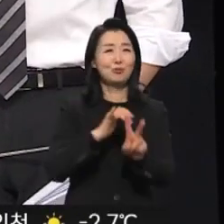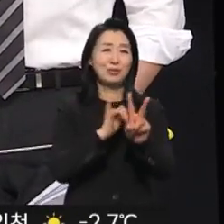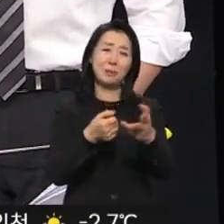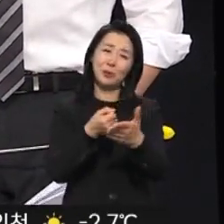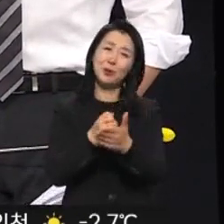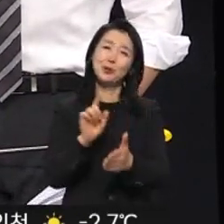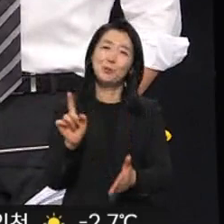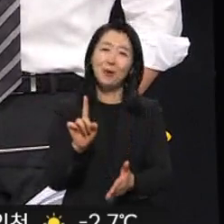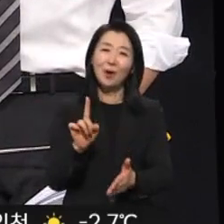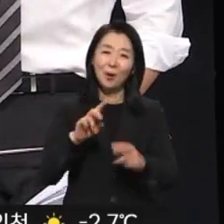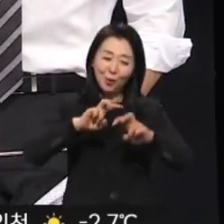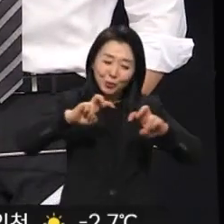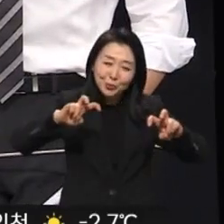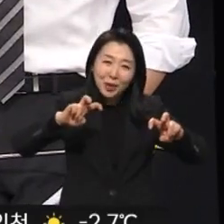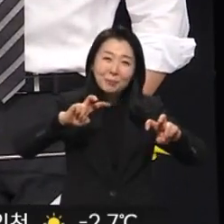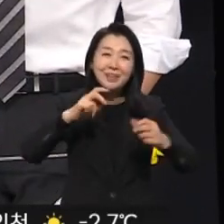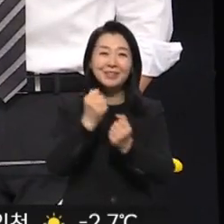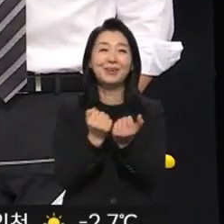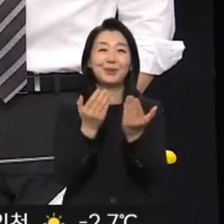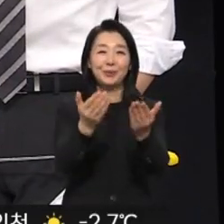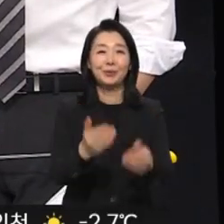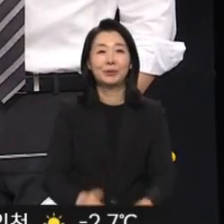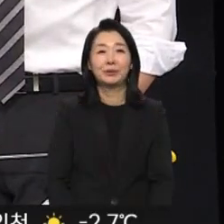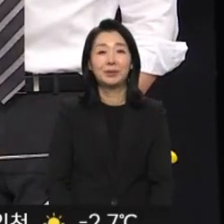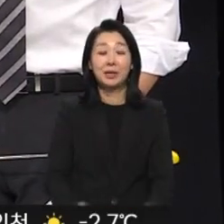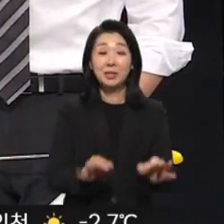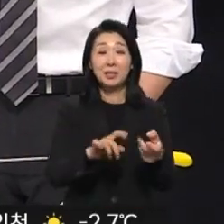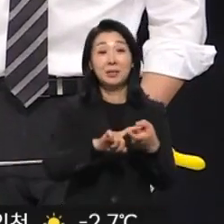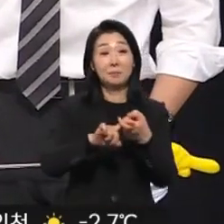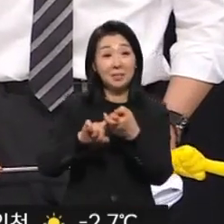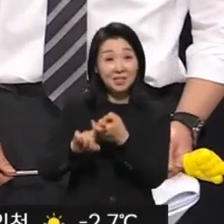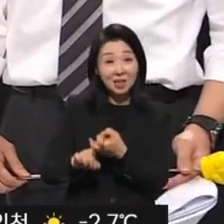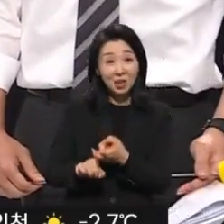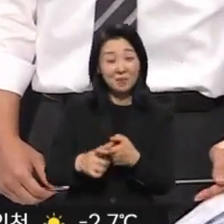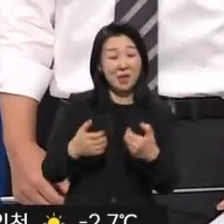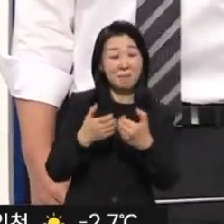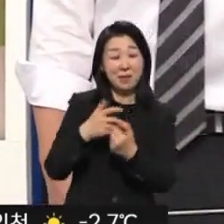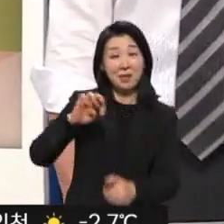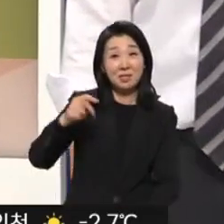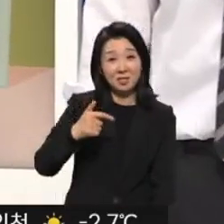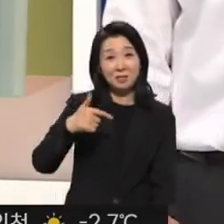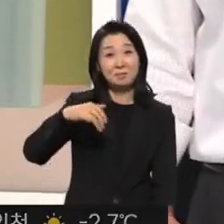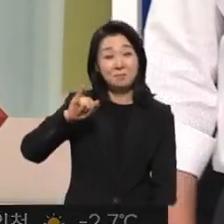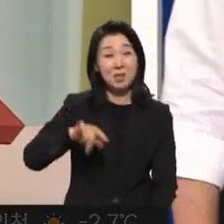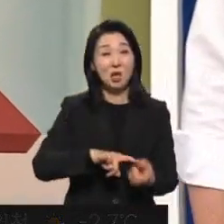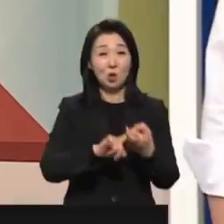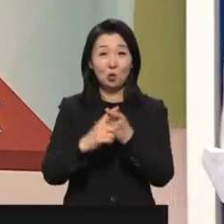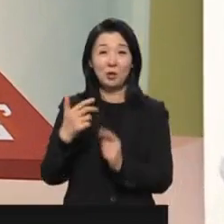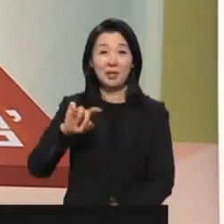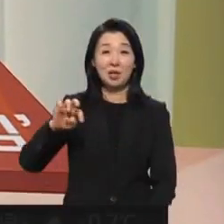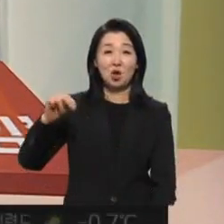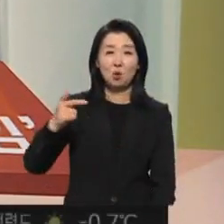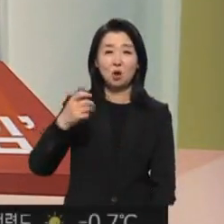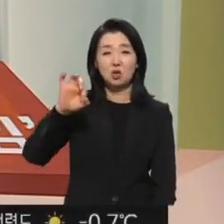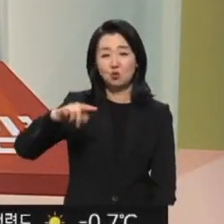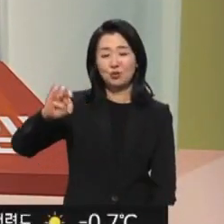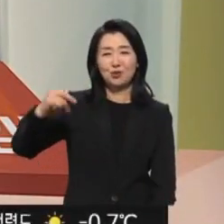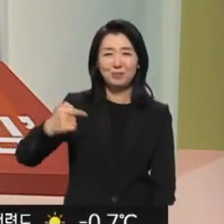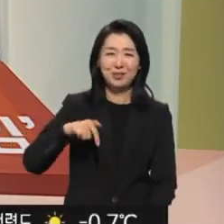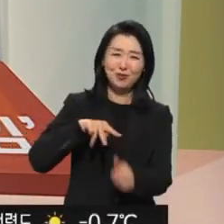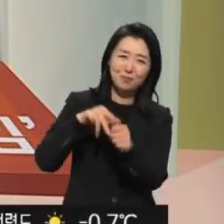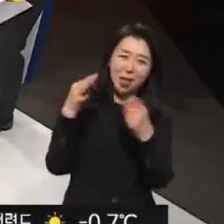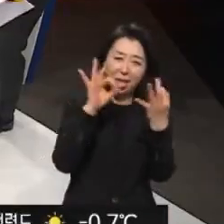될까요? 오늘 주민 한마디 이렇게 정리하겠습니다. 이 김장연대에 맞선 신비동맹, 나경원, 유승민은 출마